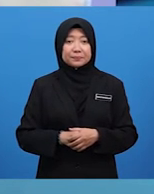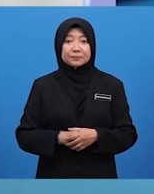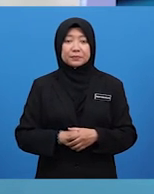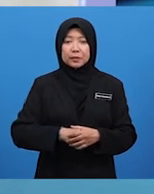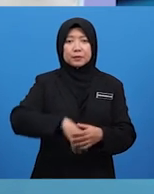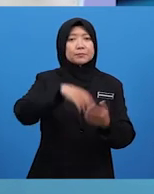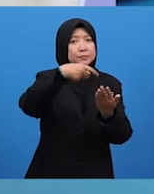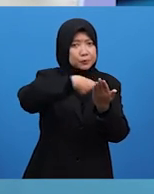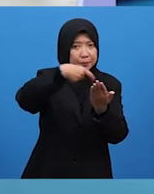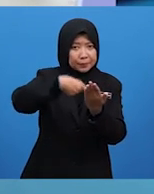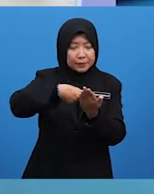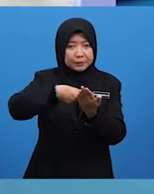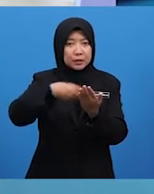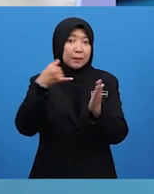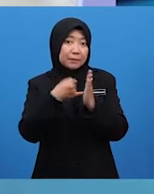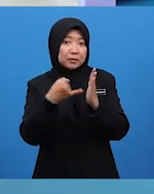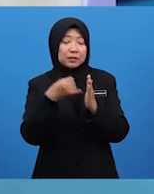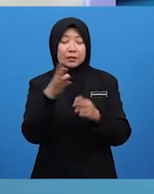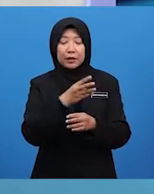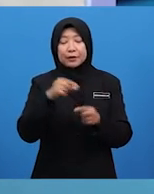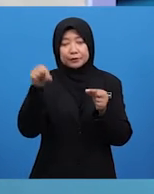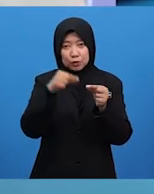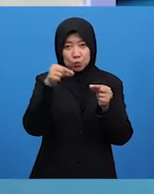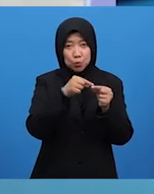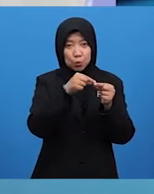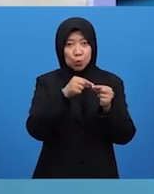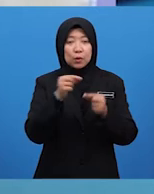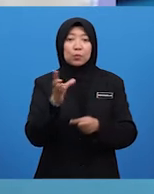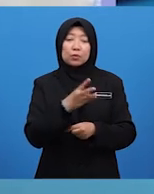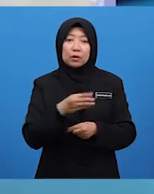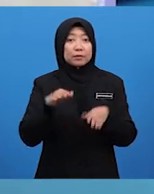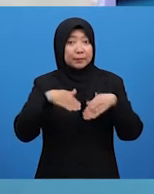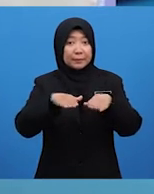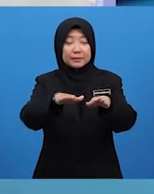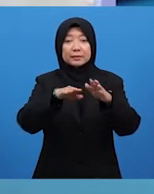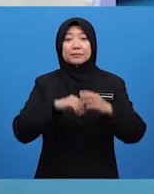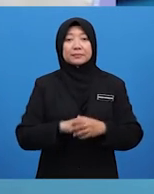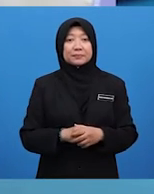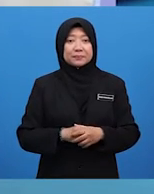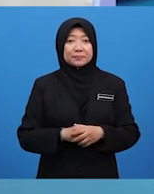Semat peniti dan jahit jelujo. Kemudian, jahit mesin.